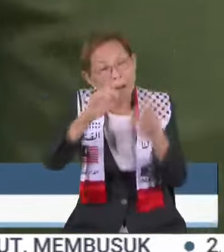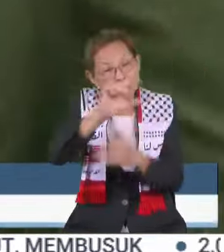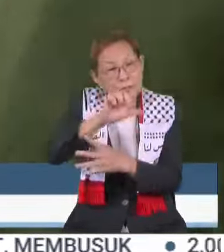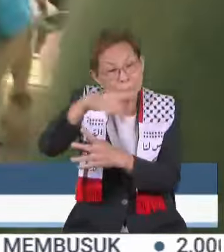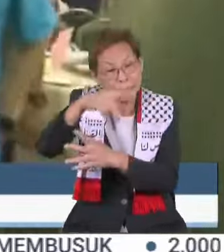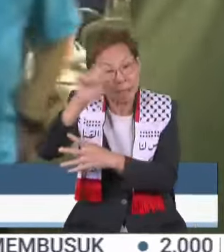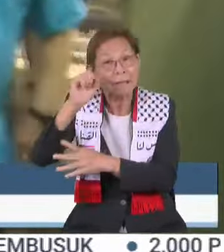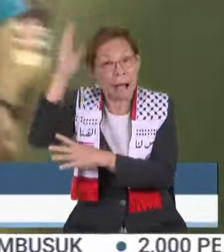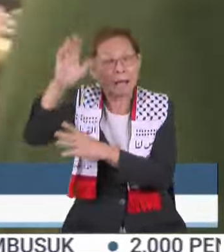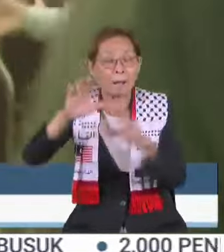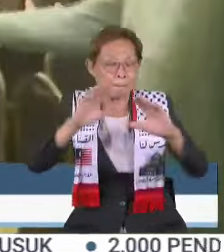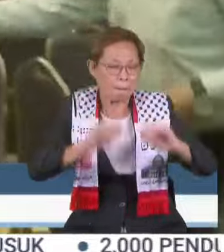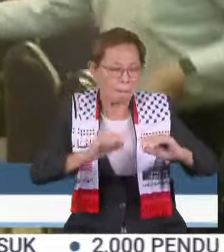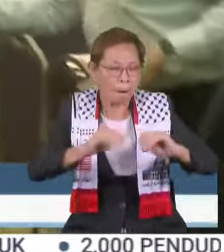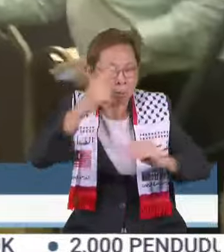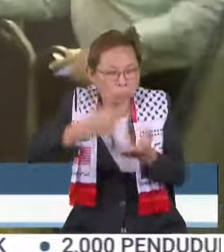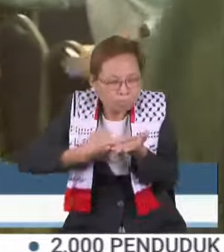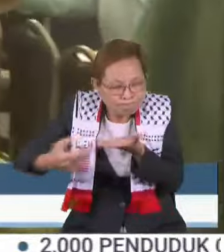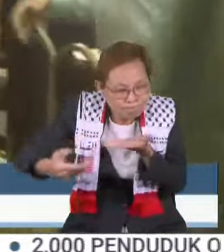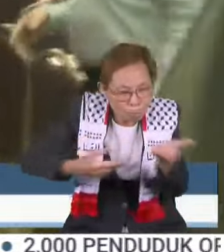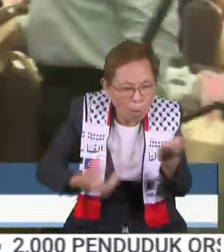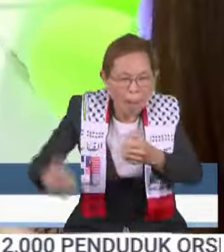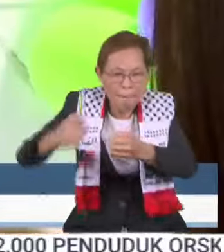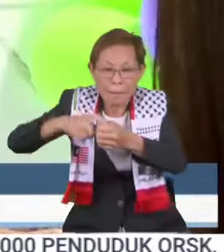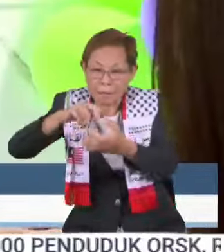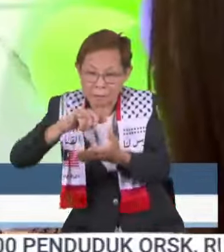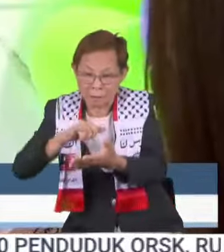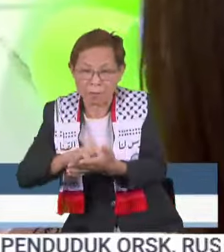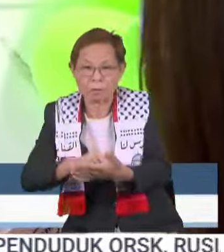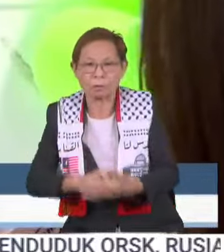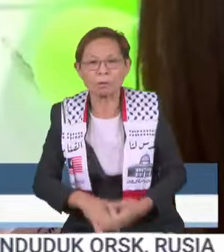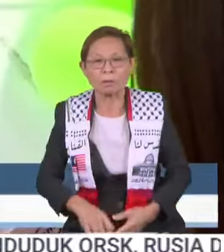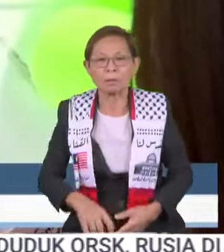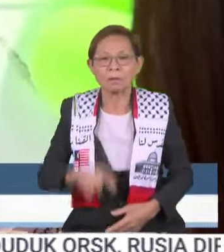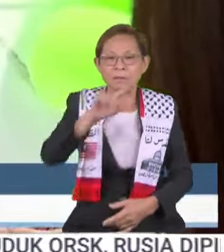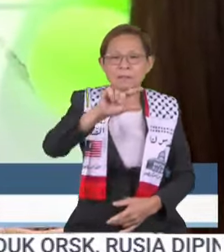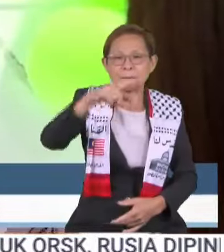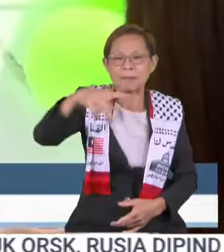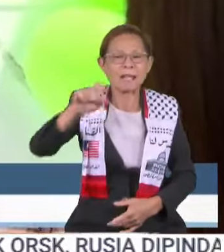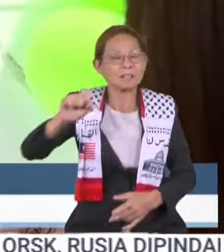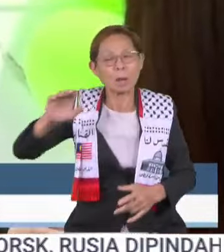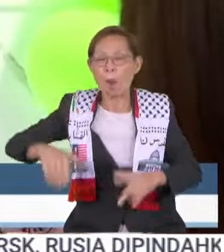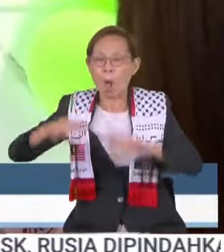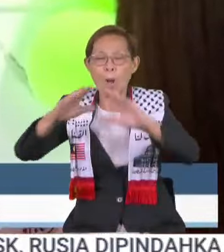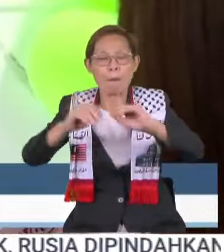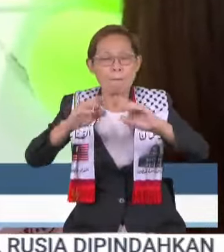akan mengadakan satu perjumpaan bagi membincangkan perkara berkenaan. GPS haven't meet mah.